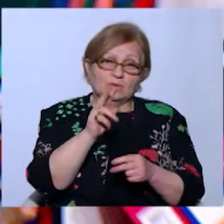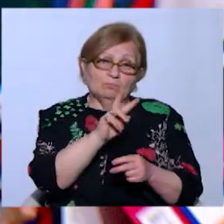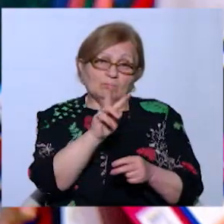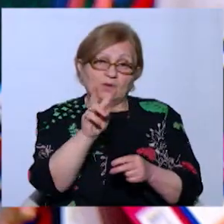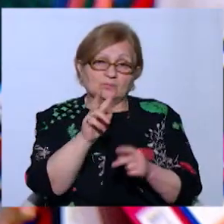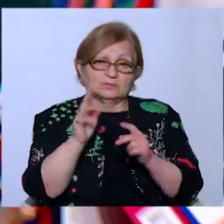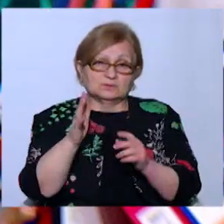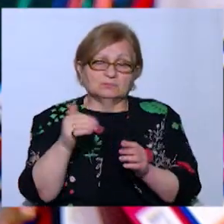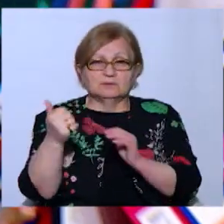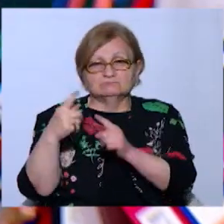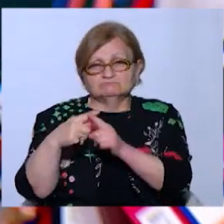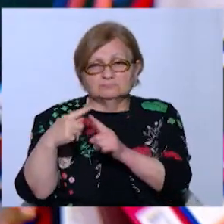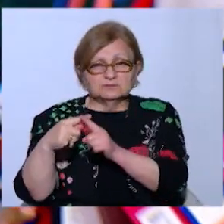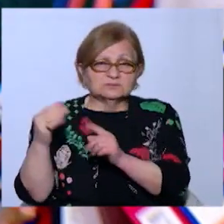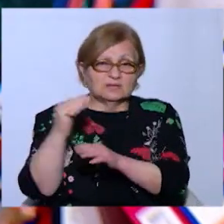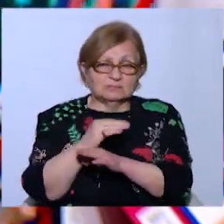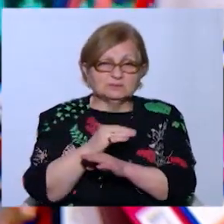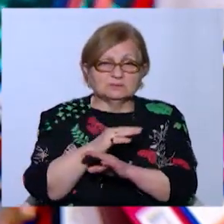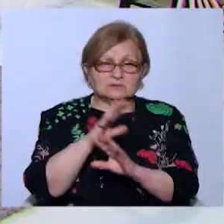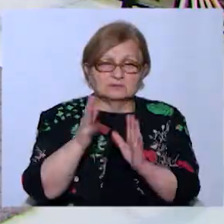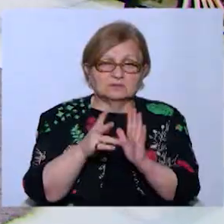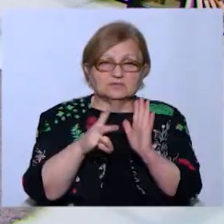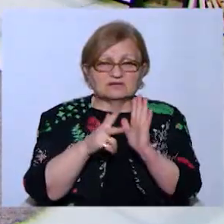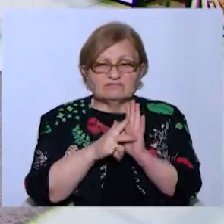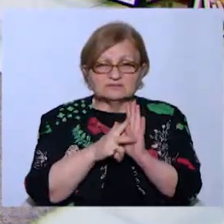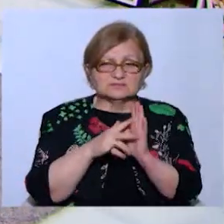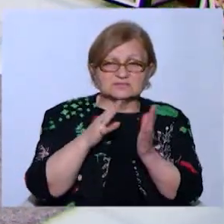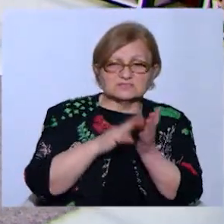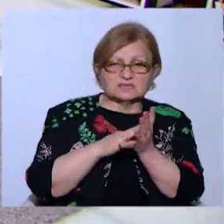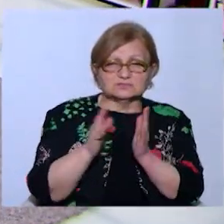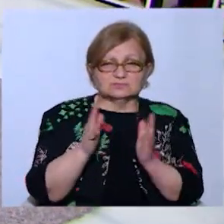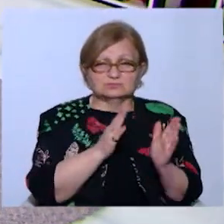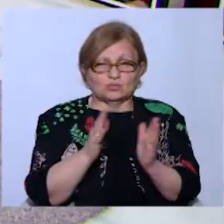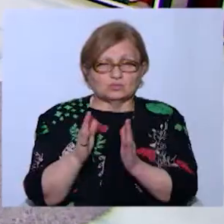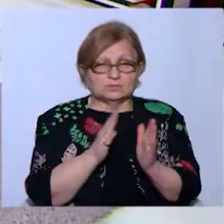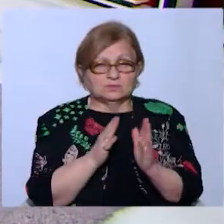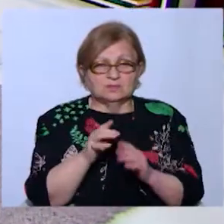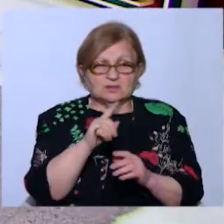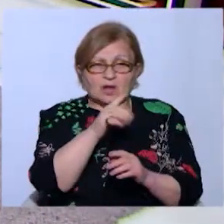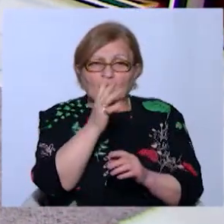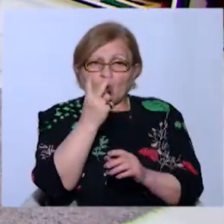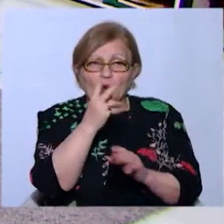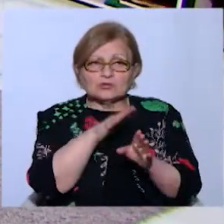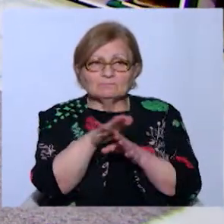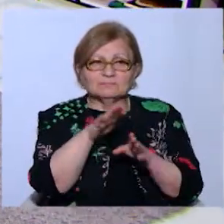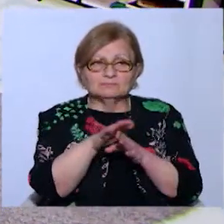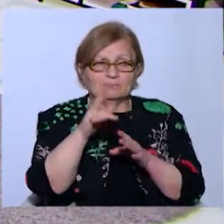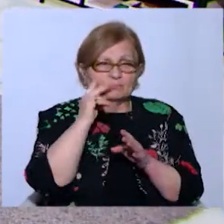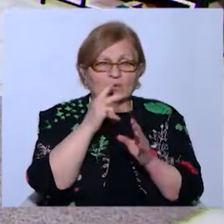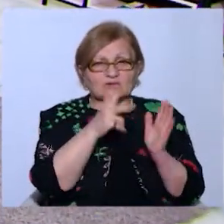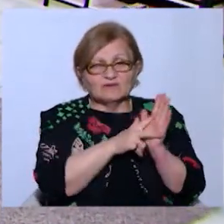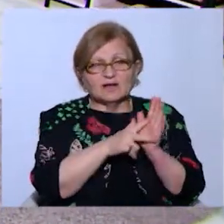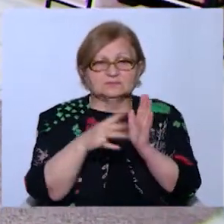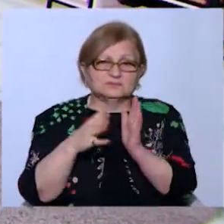1-ს შორის არის, 8-ს რომ ეს შესაკრები დაემატება, 8-სა და 9-ს შორის აღმოჩნდება და შესაბამისად ის ორი მთელი რიცხვიც არის 8 და 9.